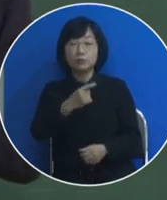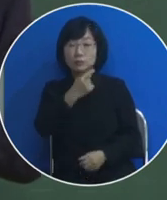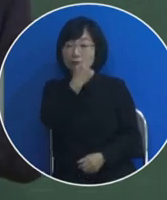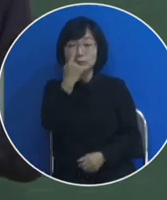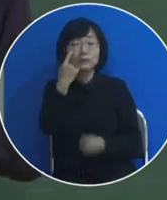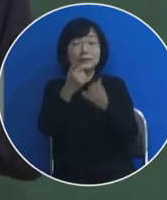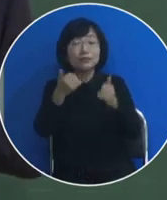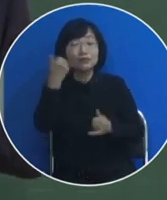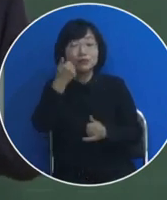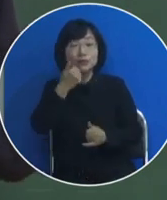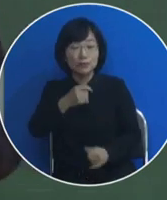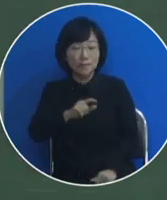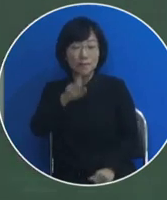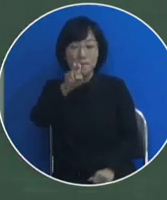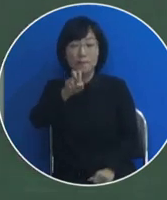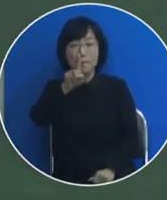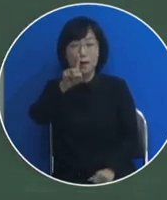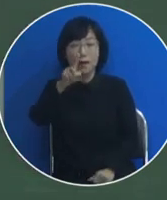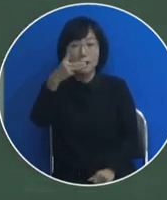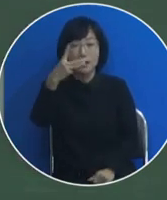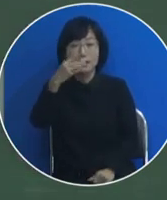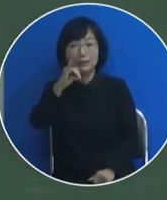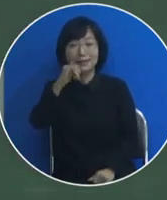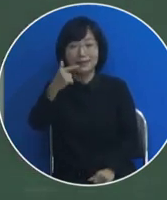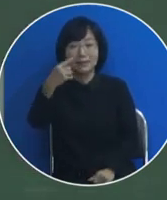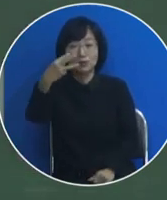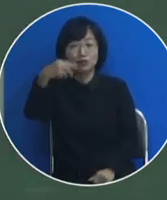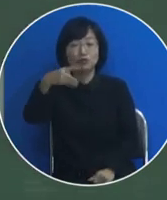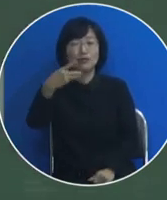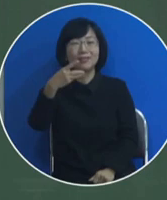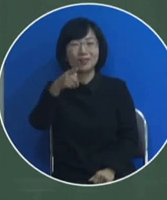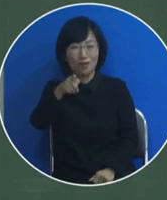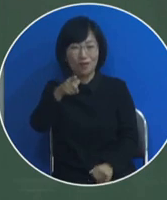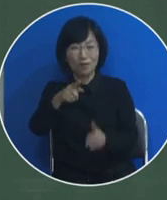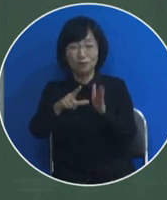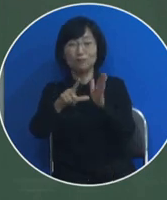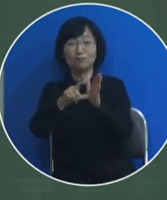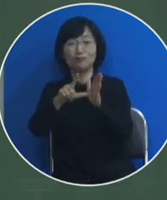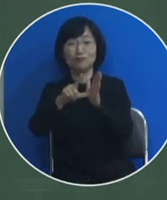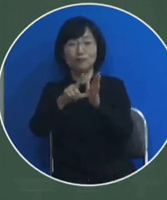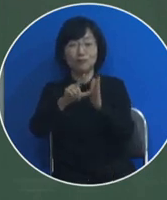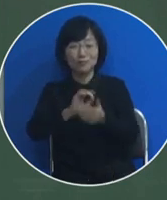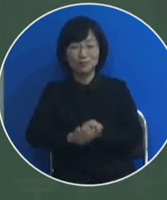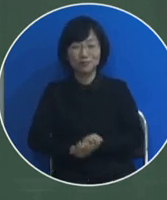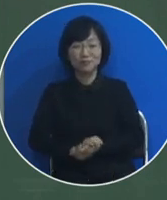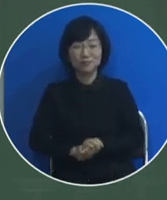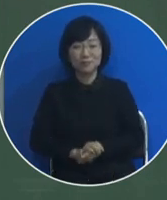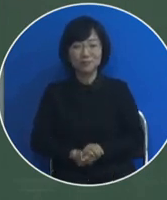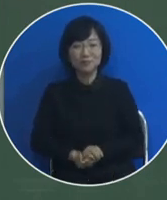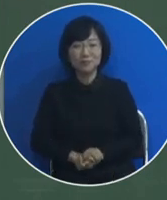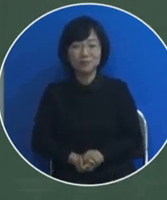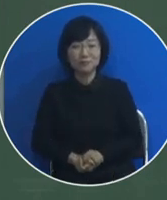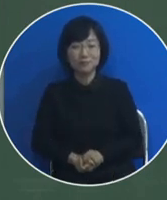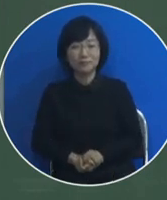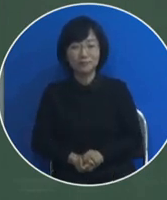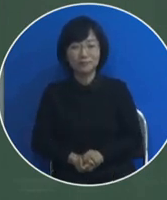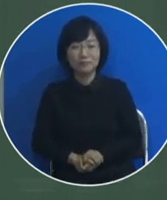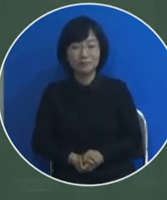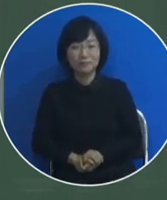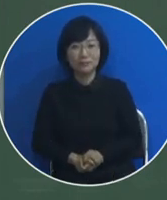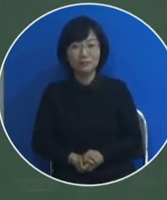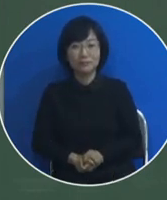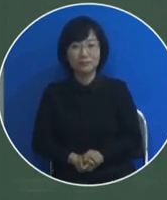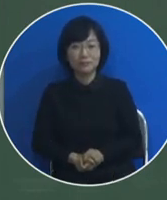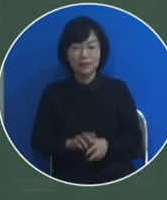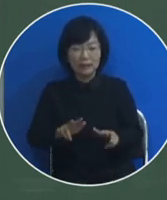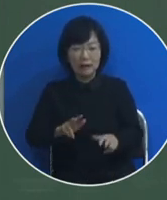그렇죠. Luther. Isn't that so? 못 이긴 거요. No one could overcome 아직도 him. 아직도 구교에서는 어째서 루터를 못 이겼는지